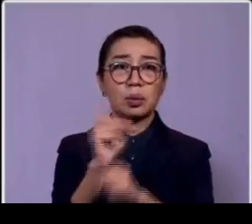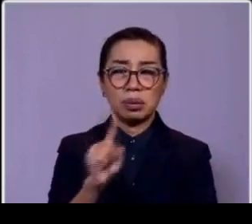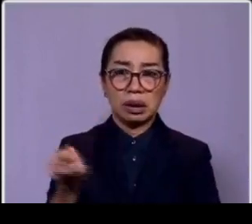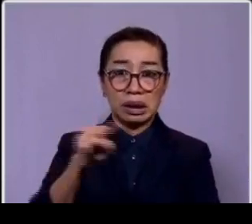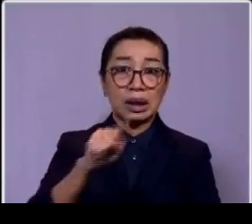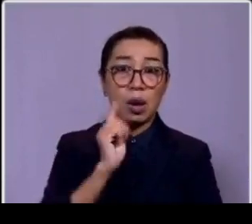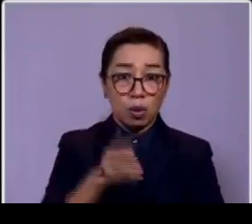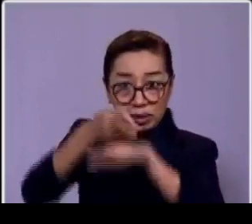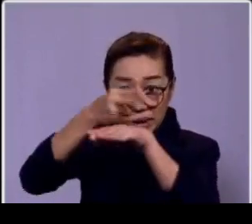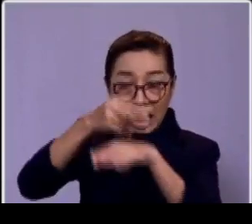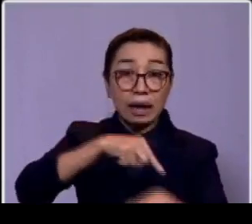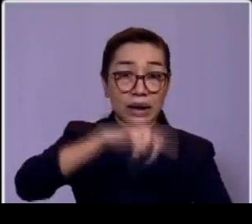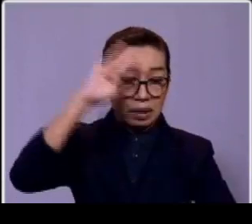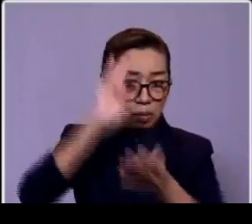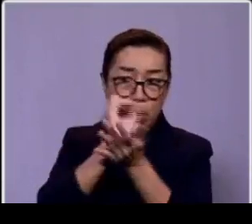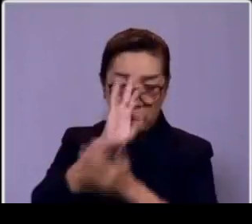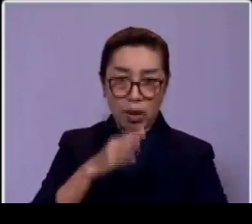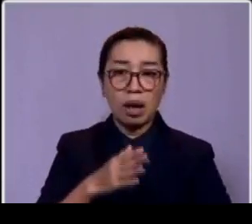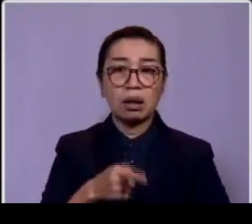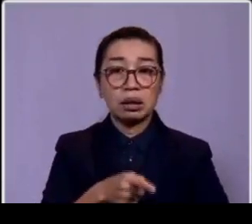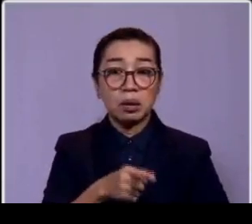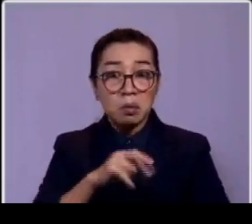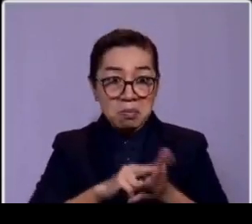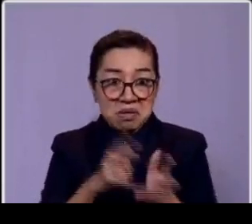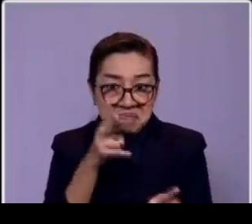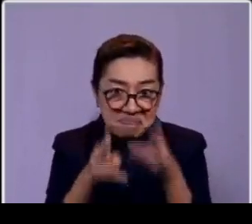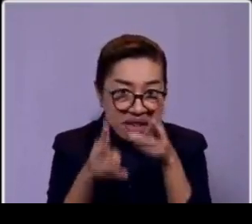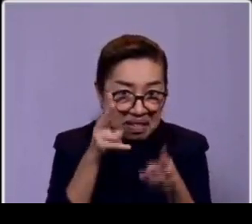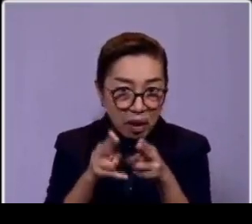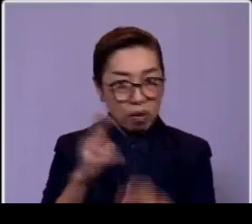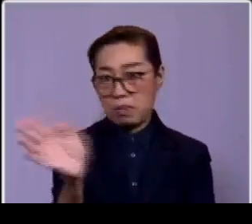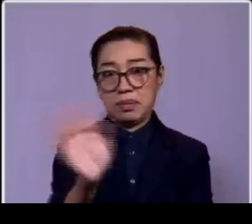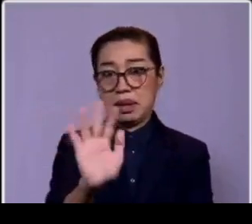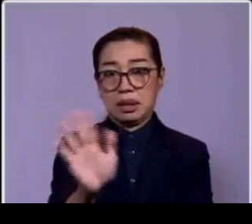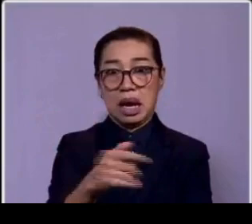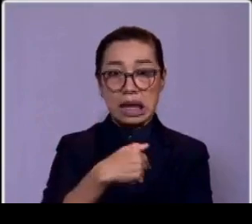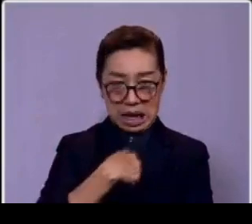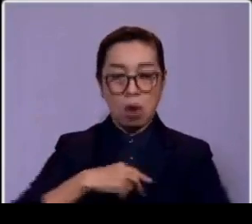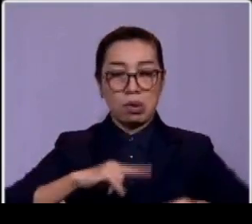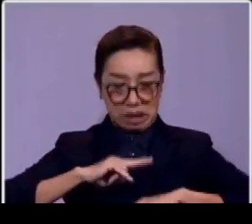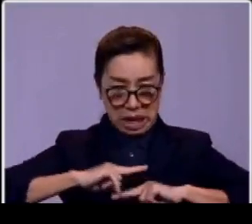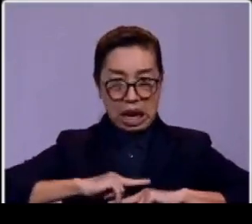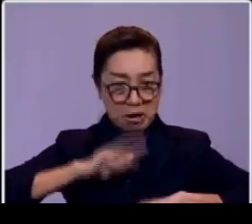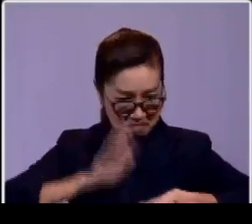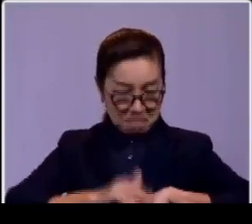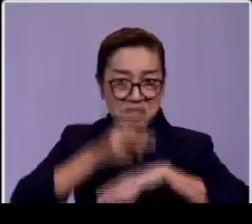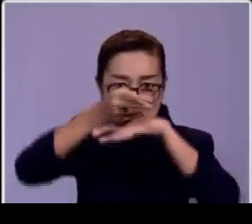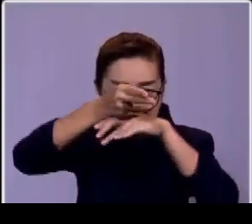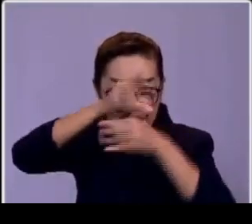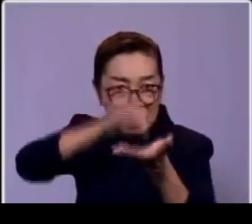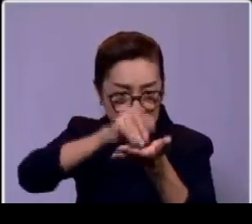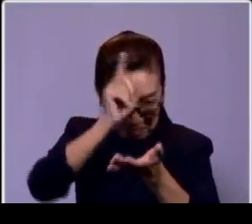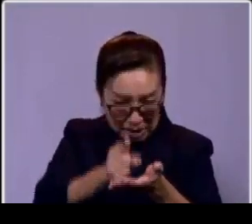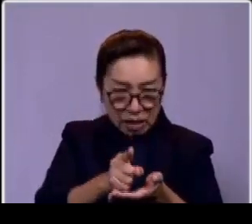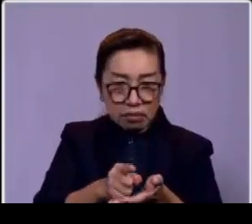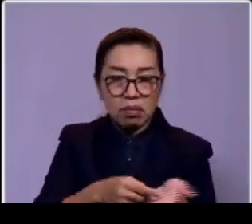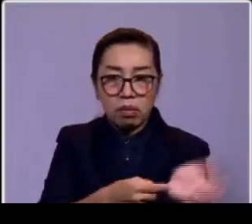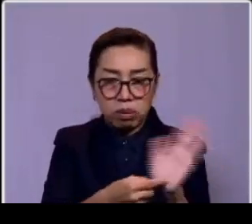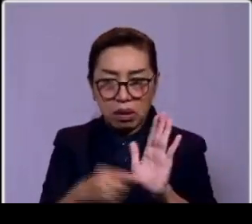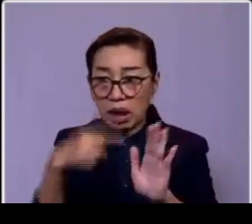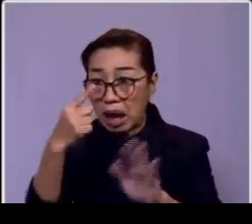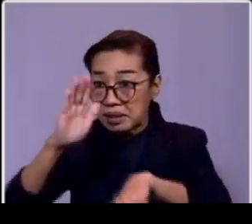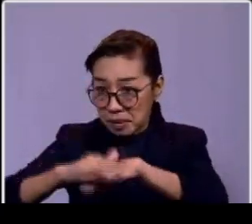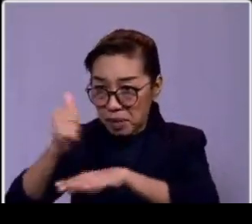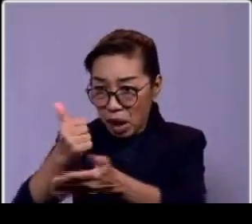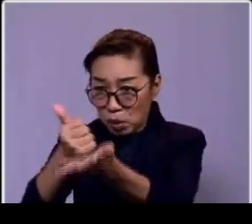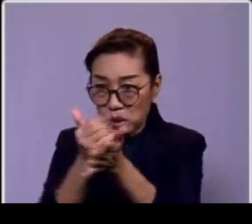เป็นตำรวจนะยืนยันแล้วนะว่าคลิปนี้ไม่ได้ตัดต่อแน่น อ นถ่ายเองกับมือค่ะอยากให้ผู้เชี่ยวชาญมาอธิบาย